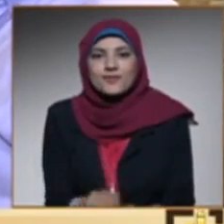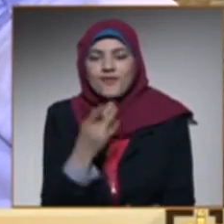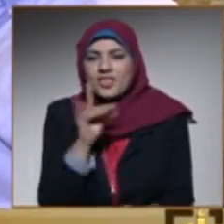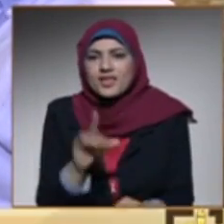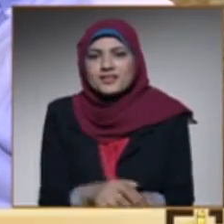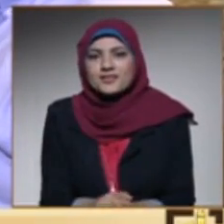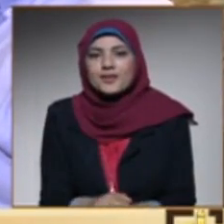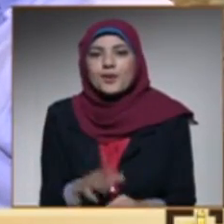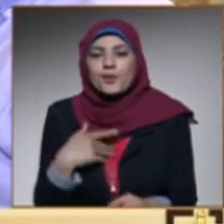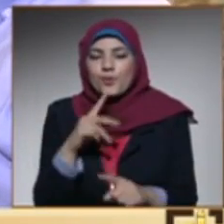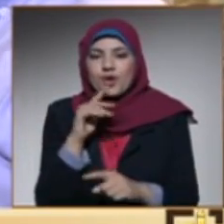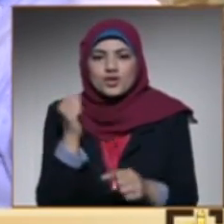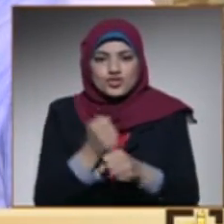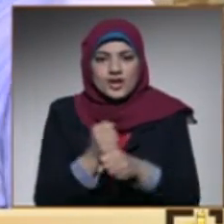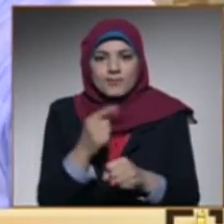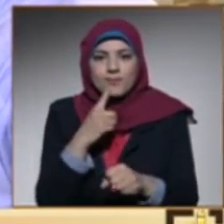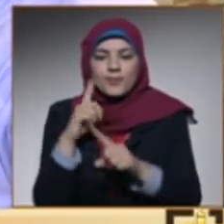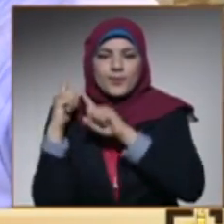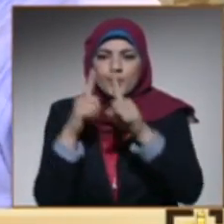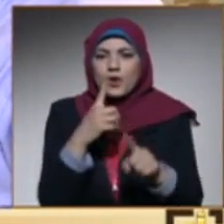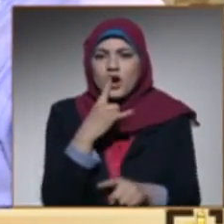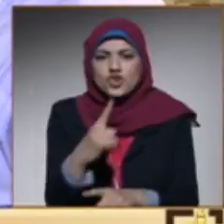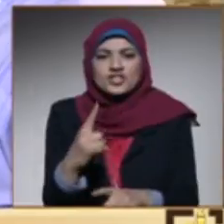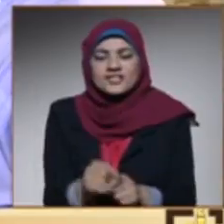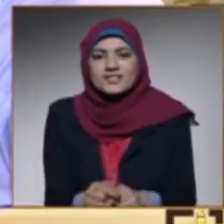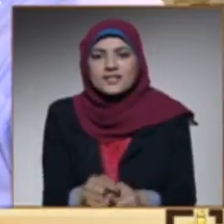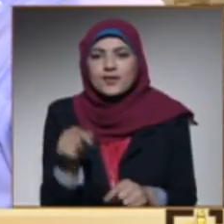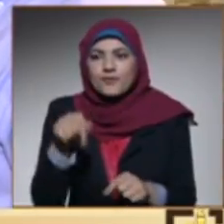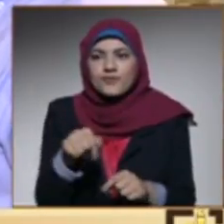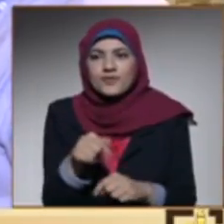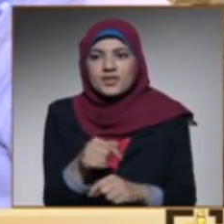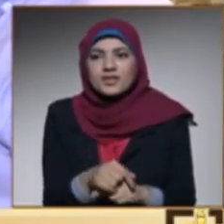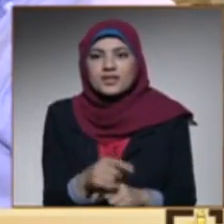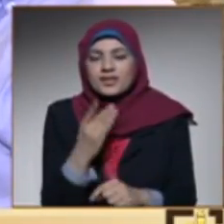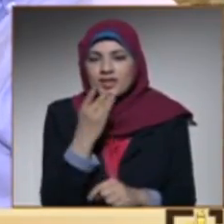بيقول إن هو شغال بقاله 10 سنين في الشركة في كنتاكي.